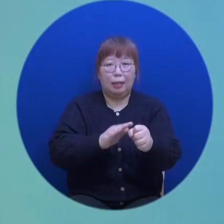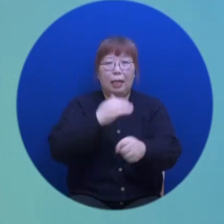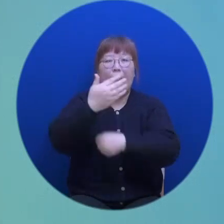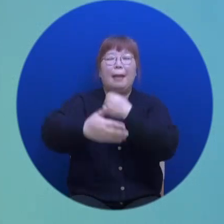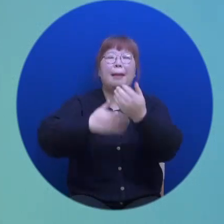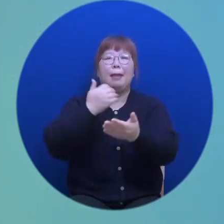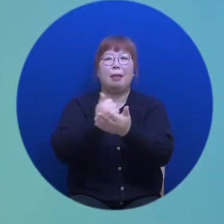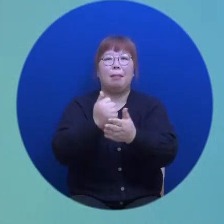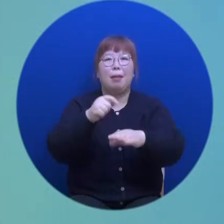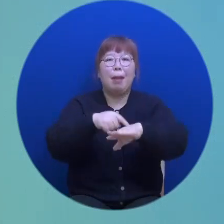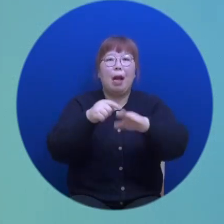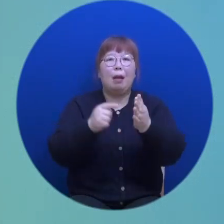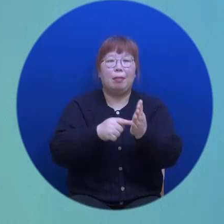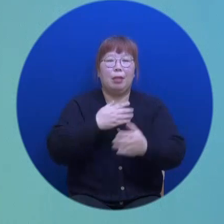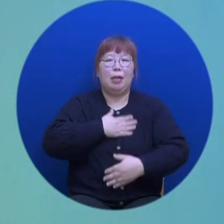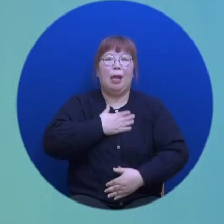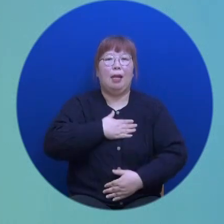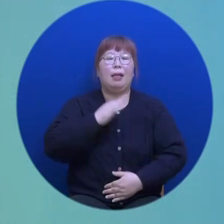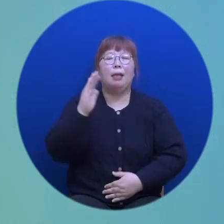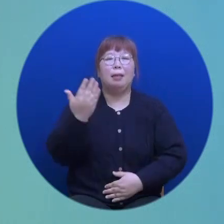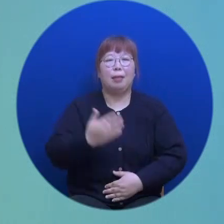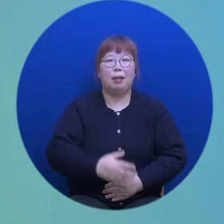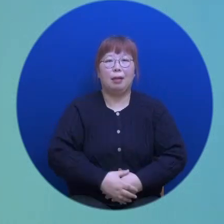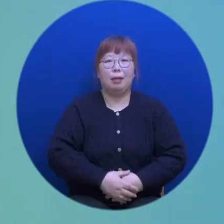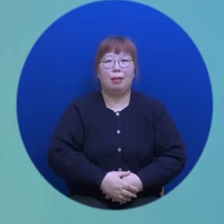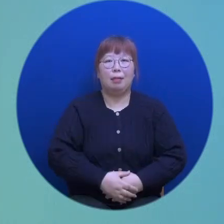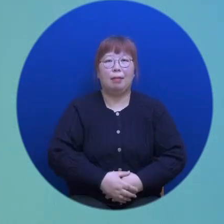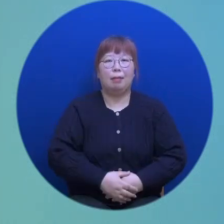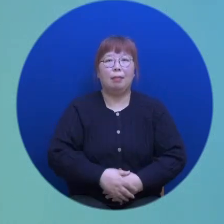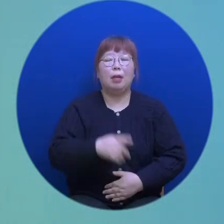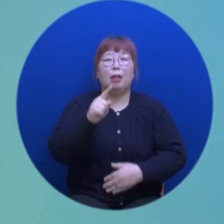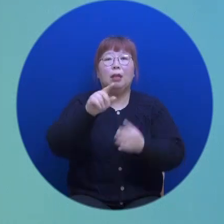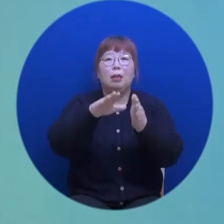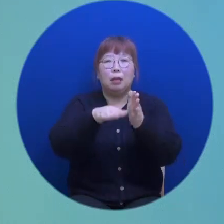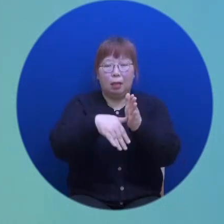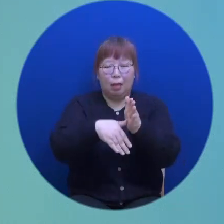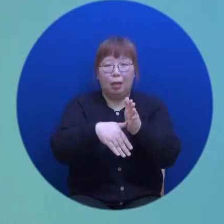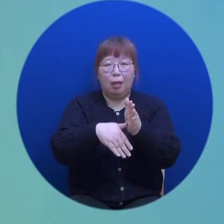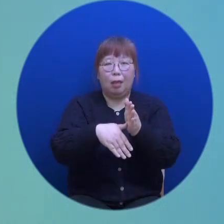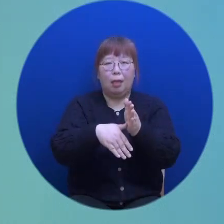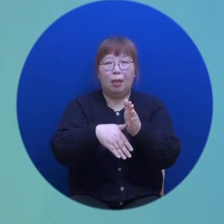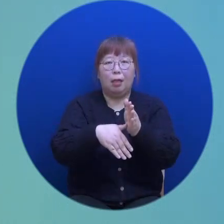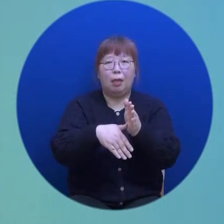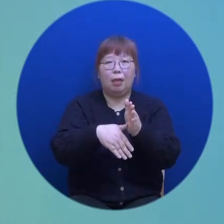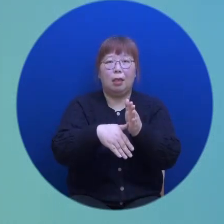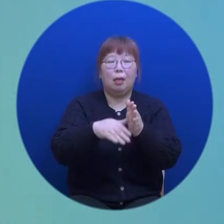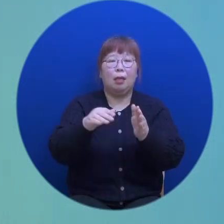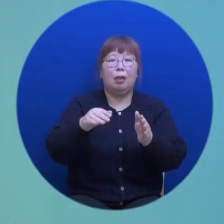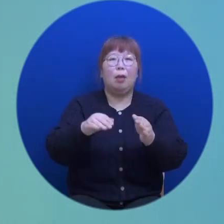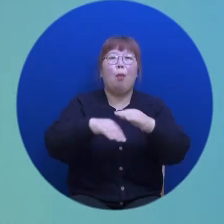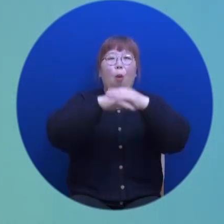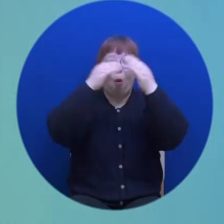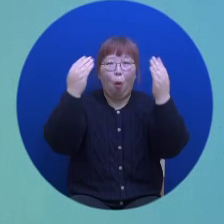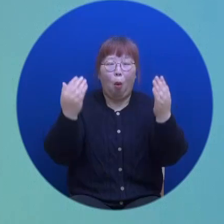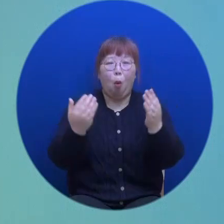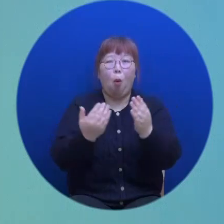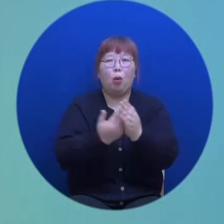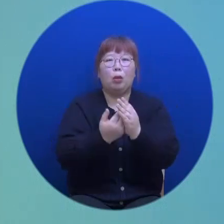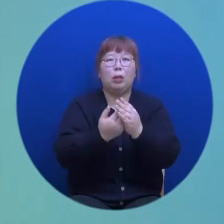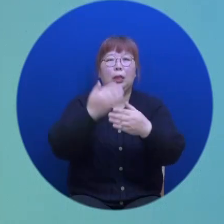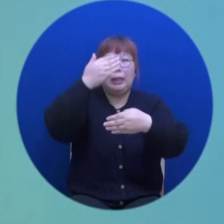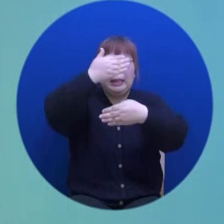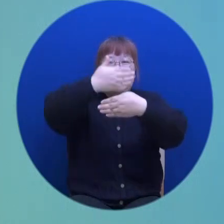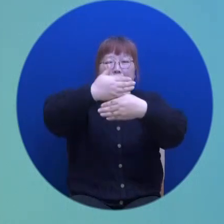마음을 알게 될 거예요. 그리고 그때 비로소 우리는 모든 장애물을